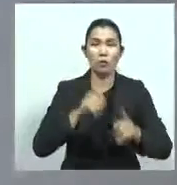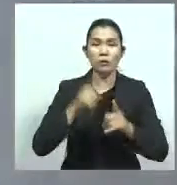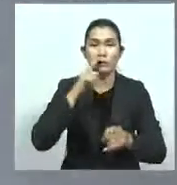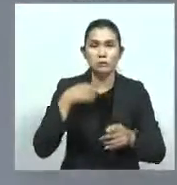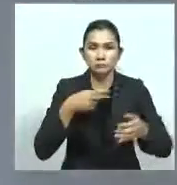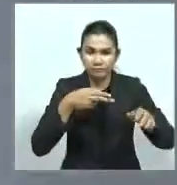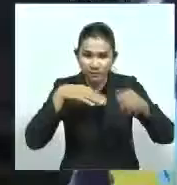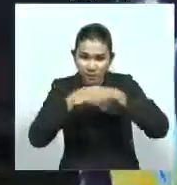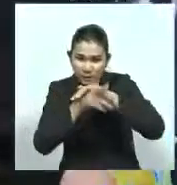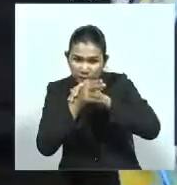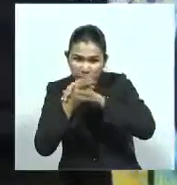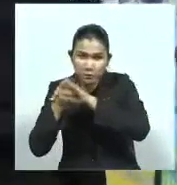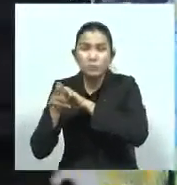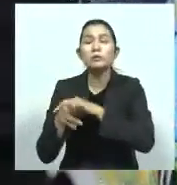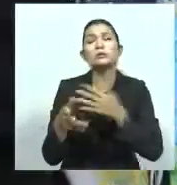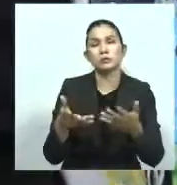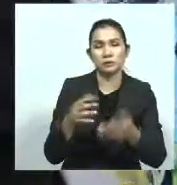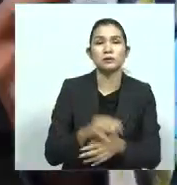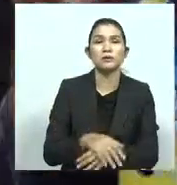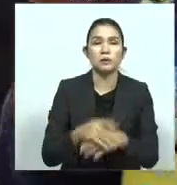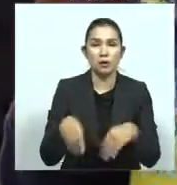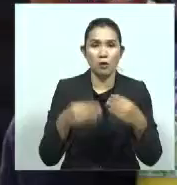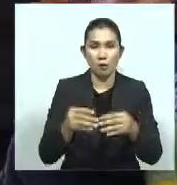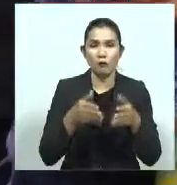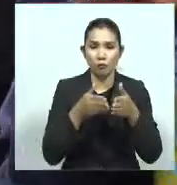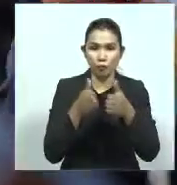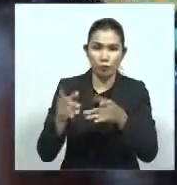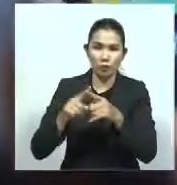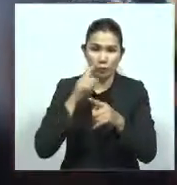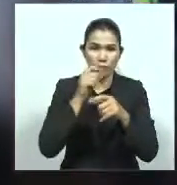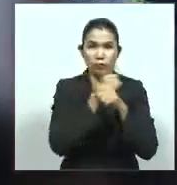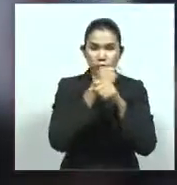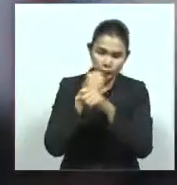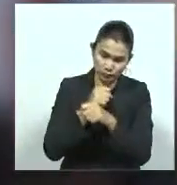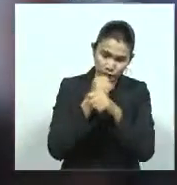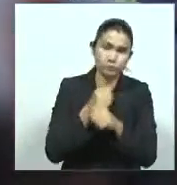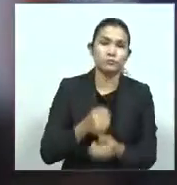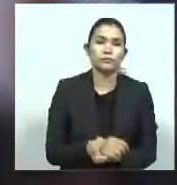านตรวจหรือว่าฐานปฏิบัติการขนาดเล็กโดยให้ทุกหน่วยเพิ่มมาตรการรักษาความปลอดภัยด้วยครับ